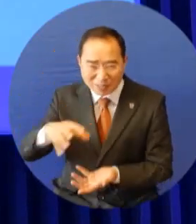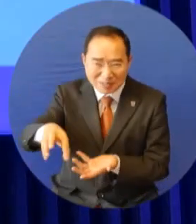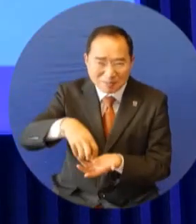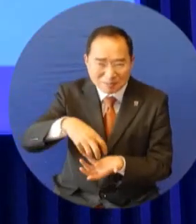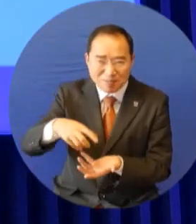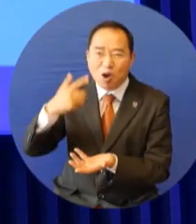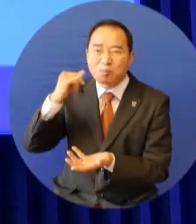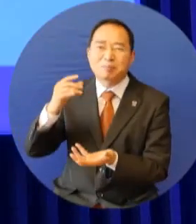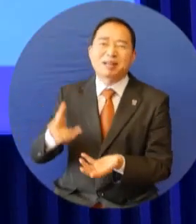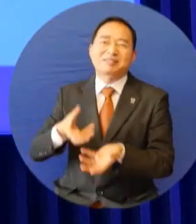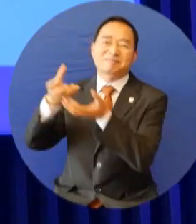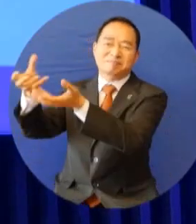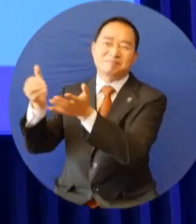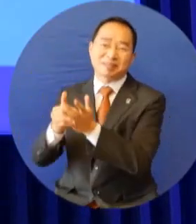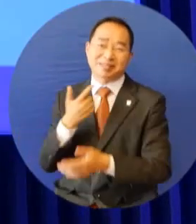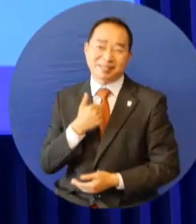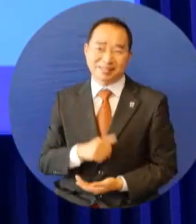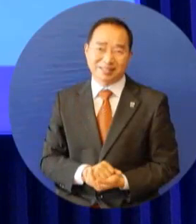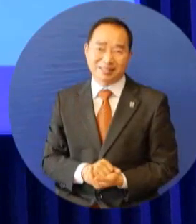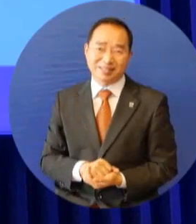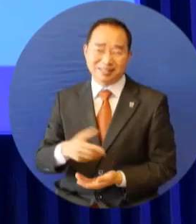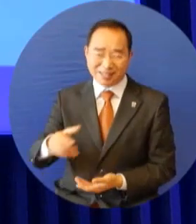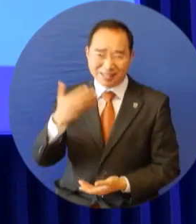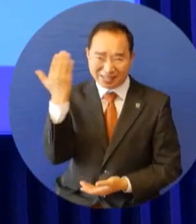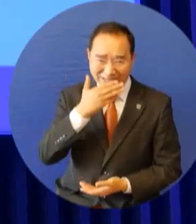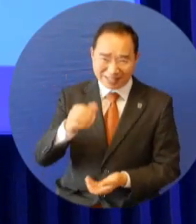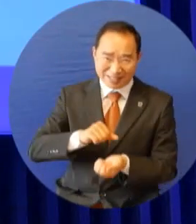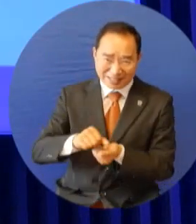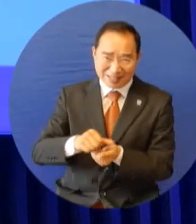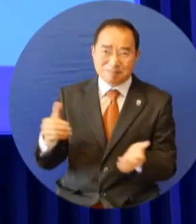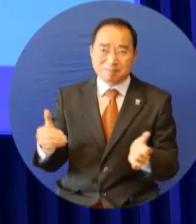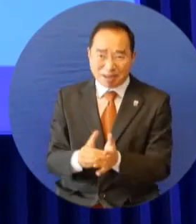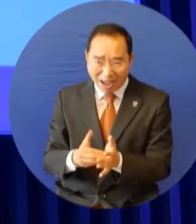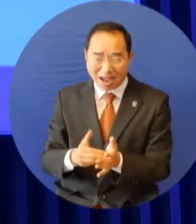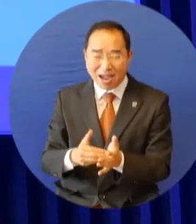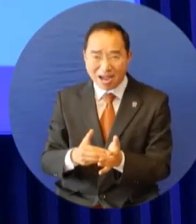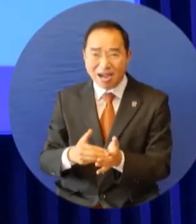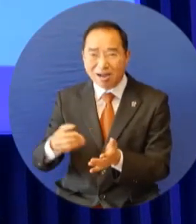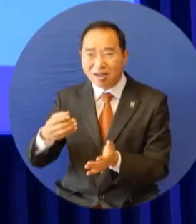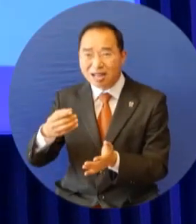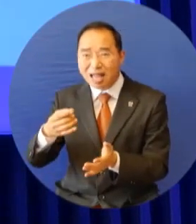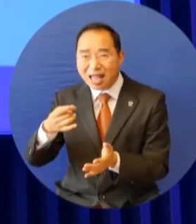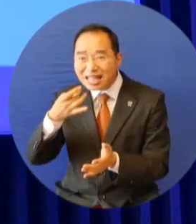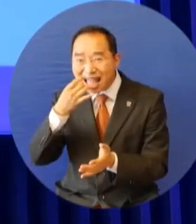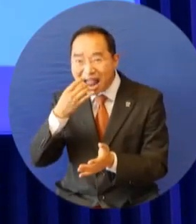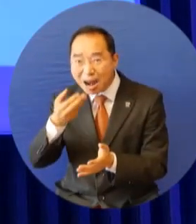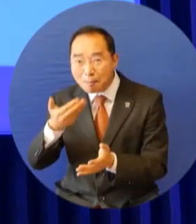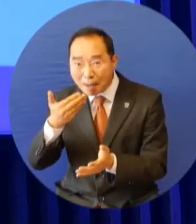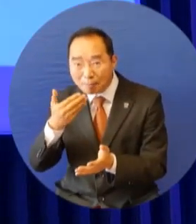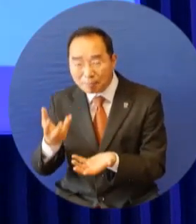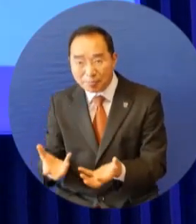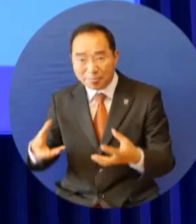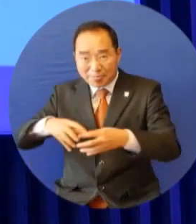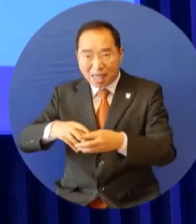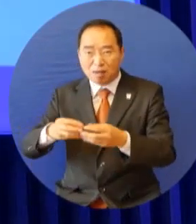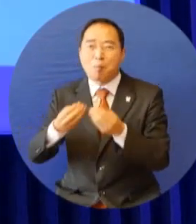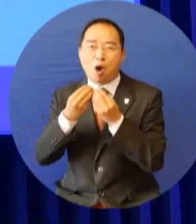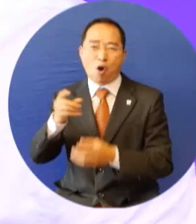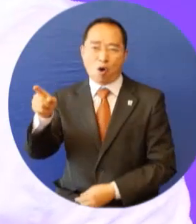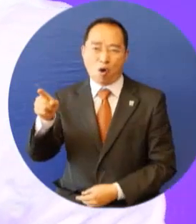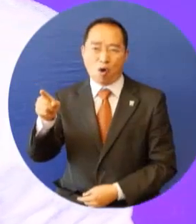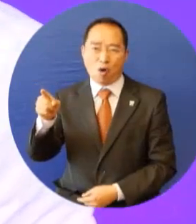생각이 나서 많이 뜯어 드렸어요. 그러면 그걸 씻어가지고 포개서 이렇게 탁 넣고 거기에 밥을 싸서